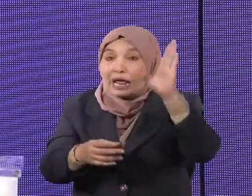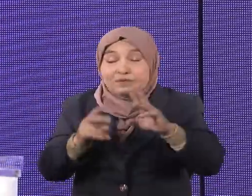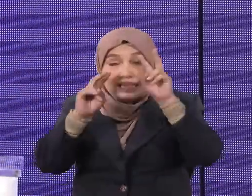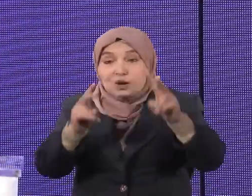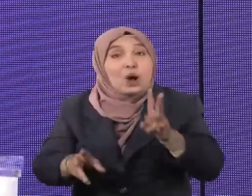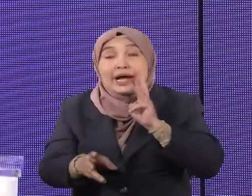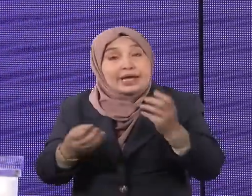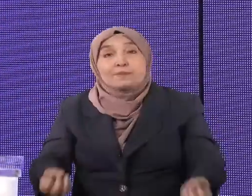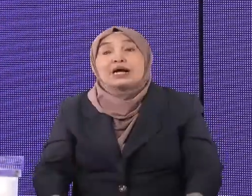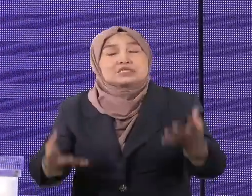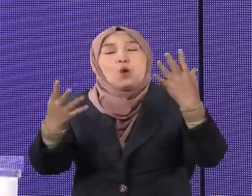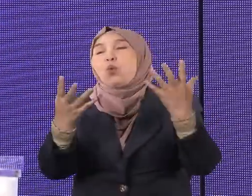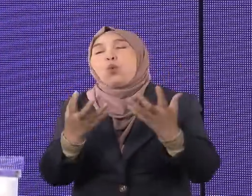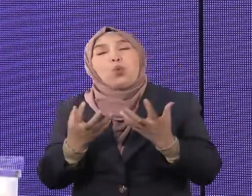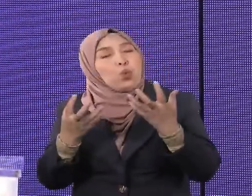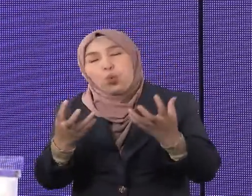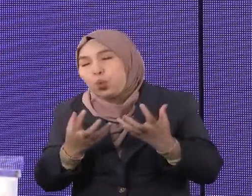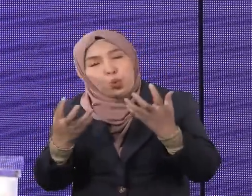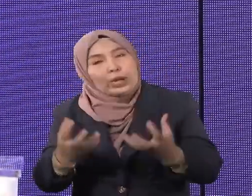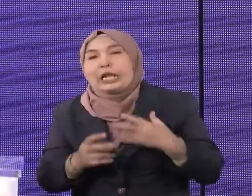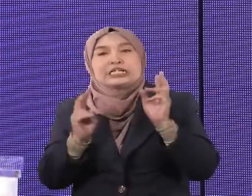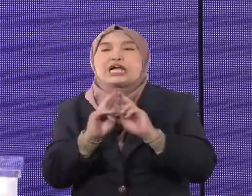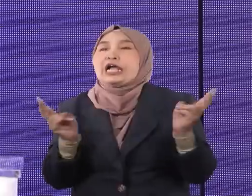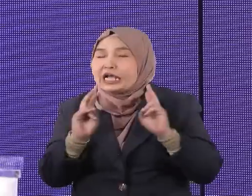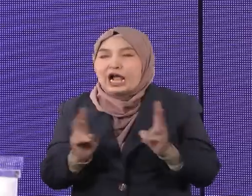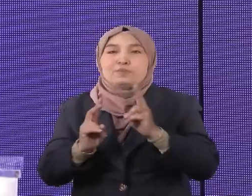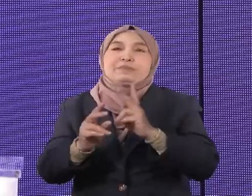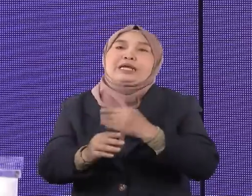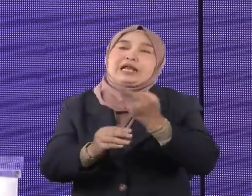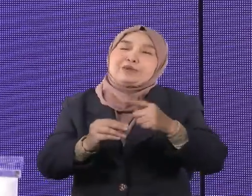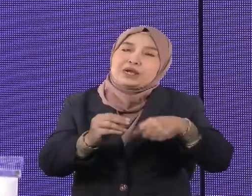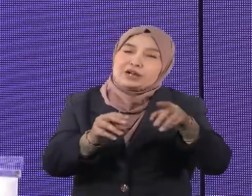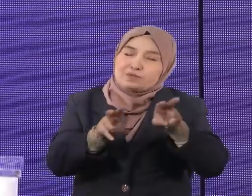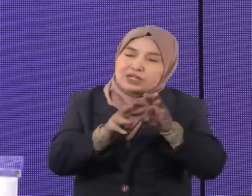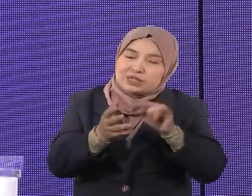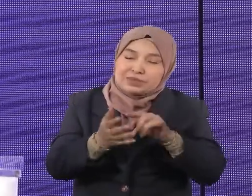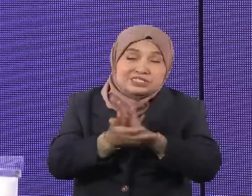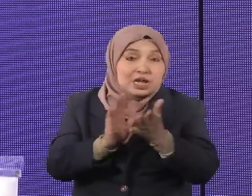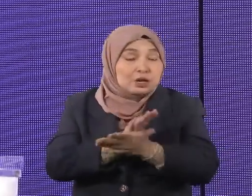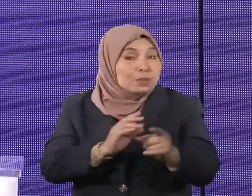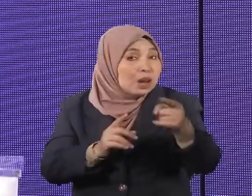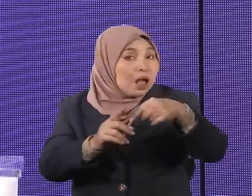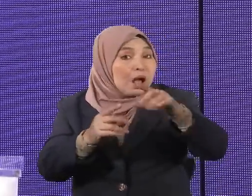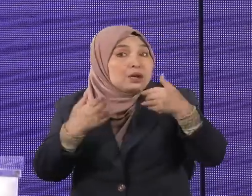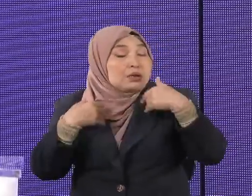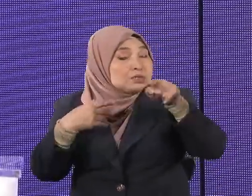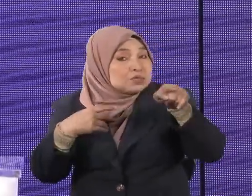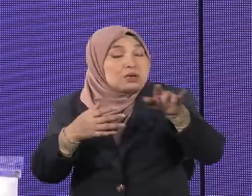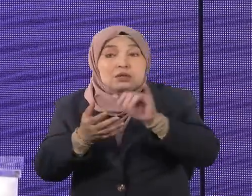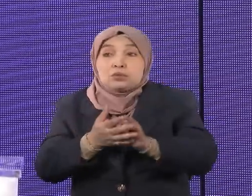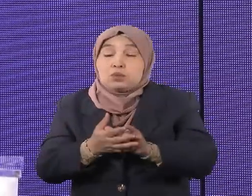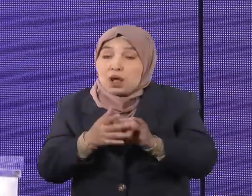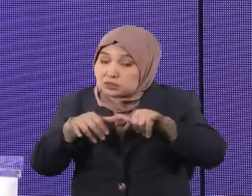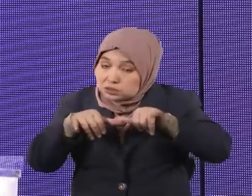ya, dia mendambakan keadaan begini. Nombor satu. Nombor dua, Allah nyatakan berada di sana itu khalidina fiha, kekal